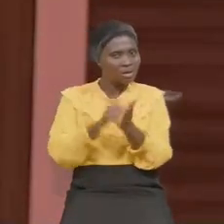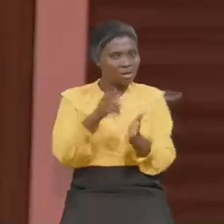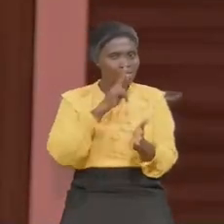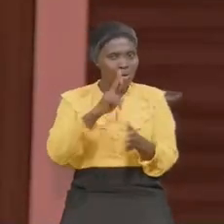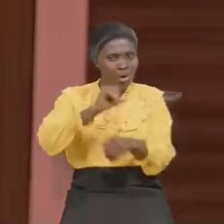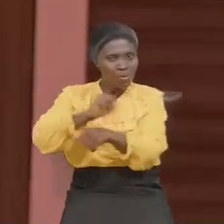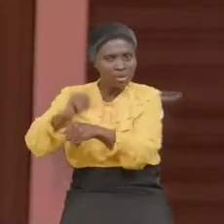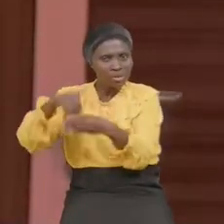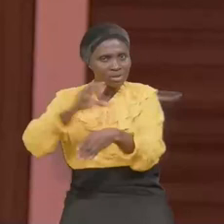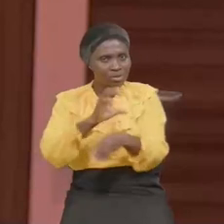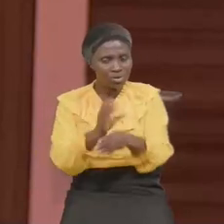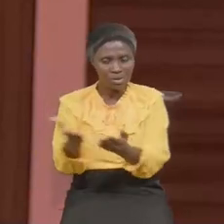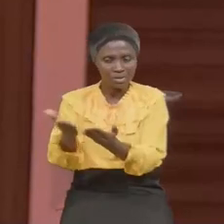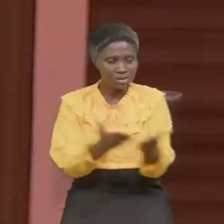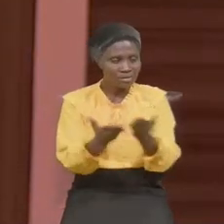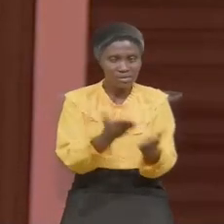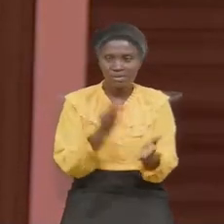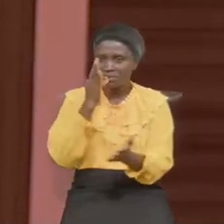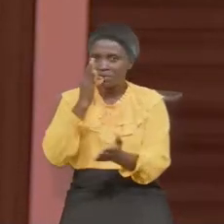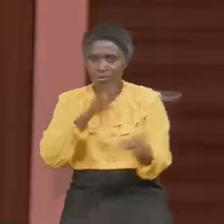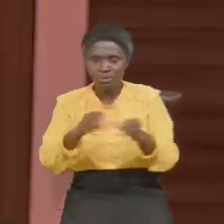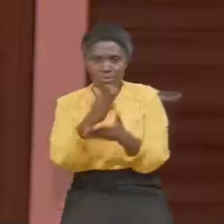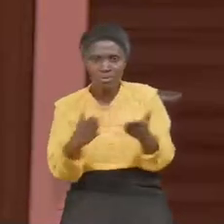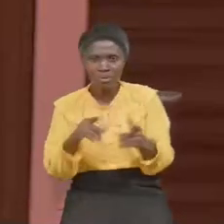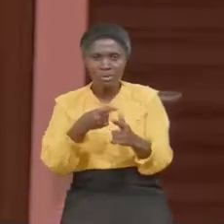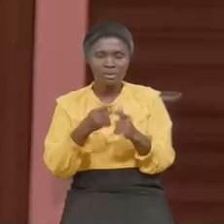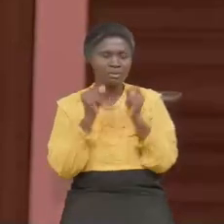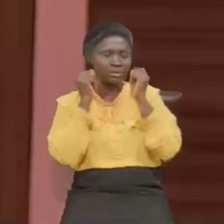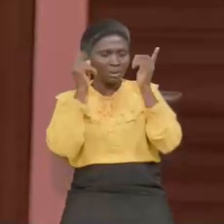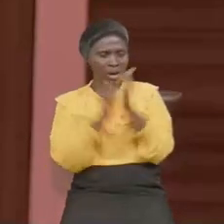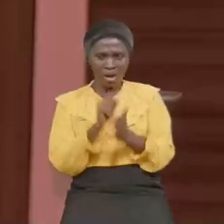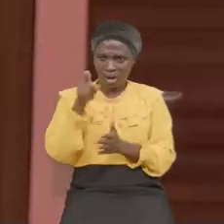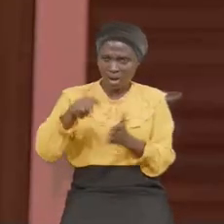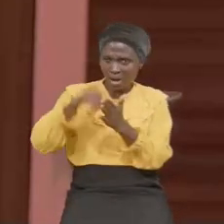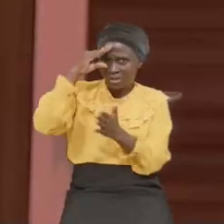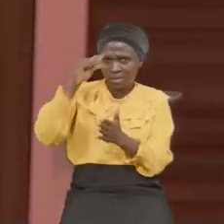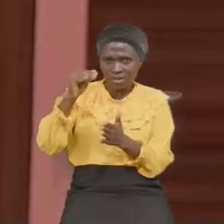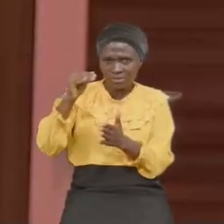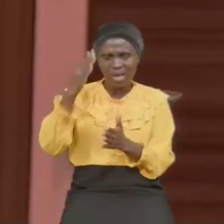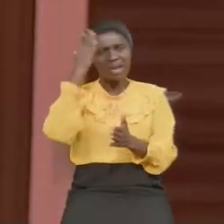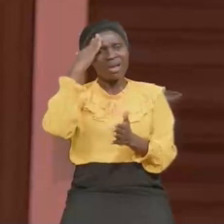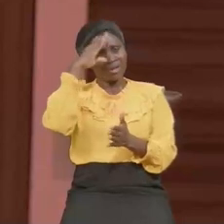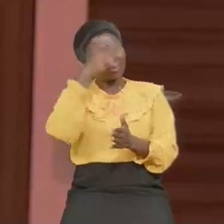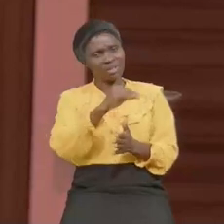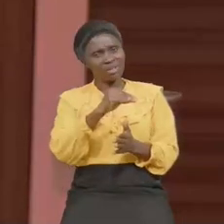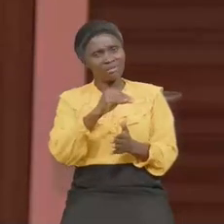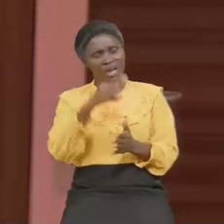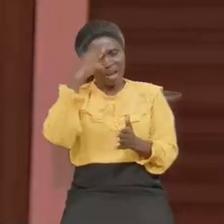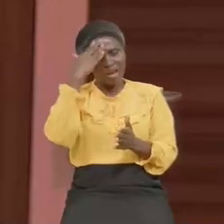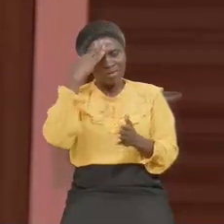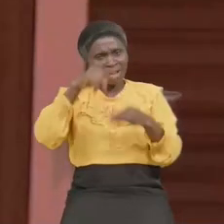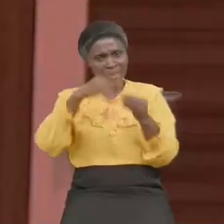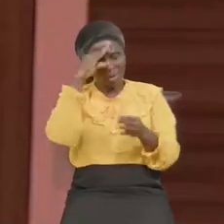chose. Il dit quoi? Parmi tous les gens, cela, regardez celui-là. Je connais sa vie entièrement. Il est